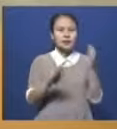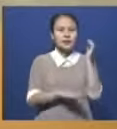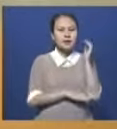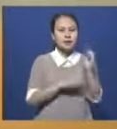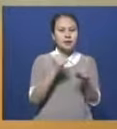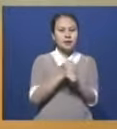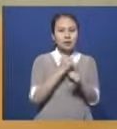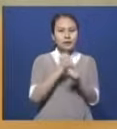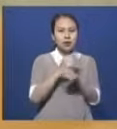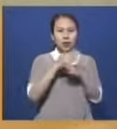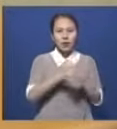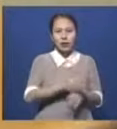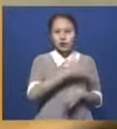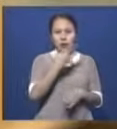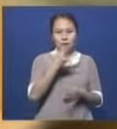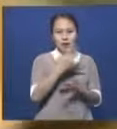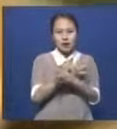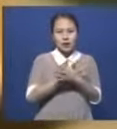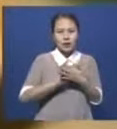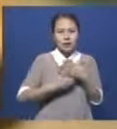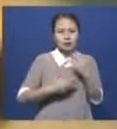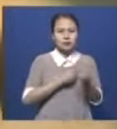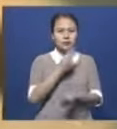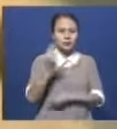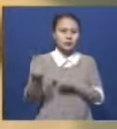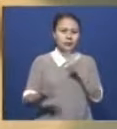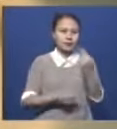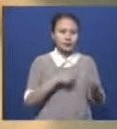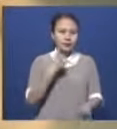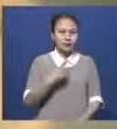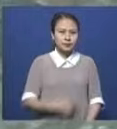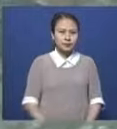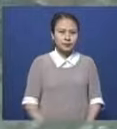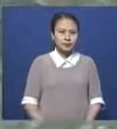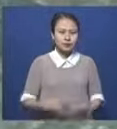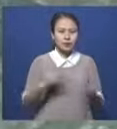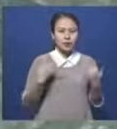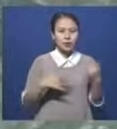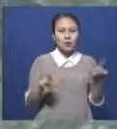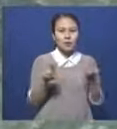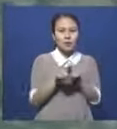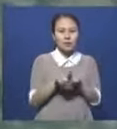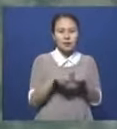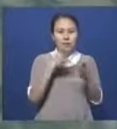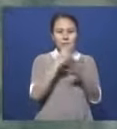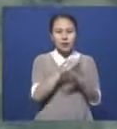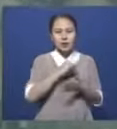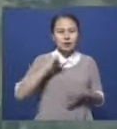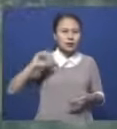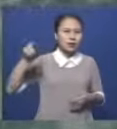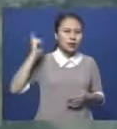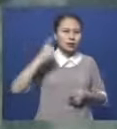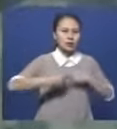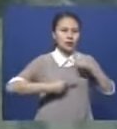аспаптар сақталмағанымен олардың түр пішіні таста қашалған, дейді ғалымдар. Ал домбыраға ұқсас аспаптың ең көне түрі